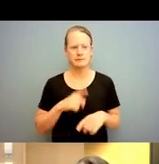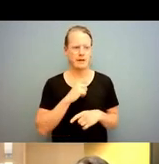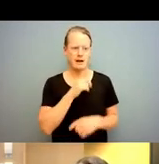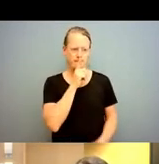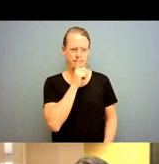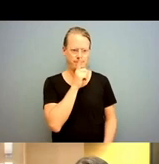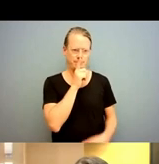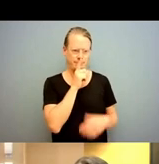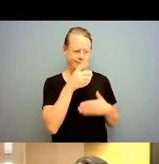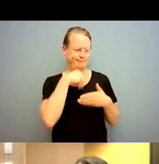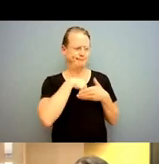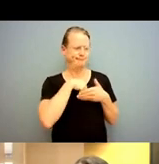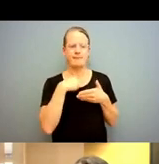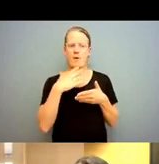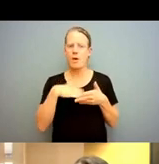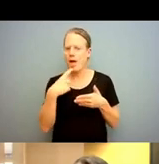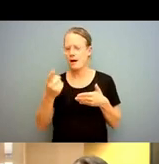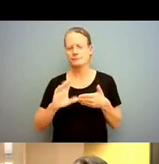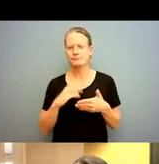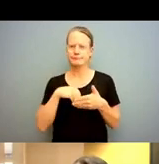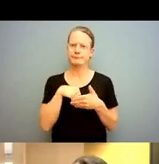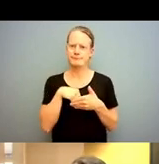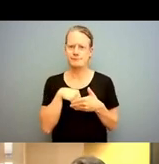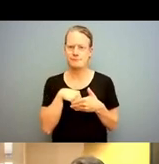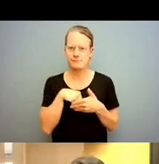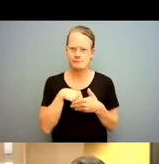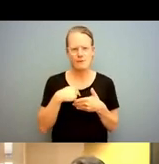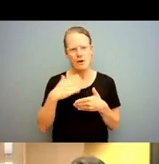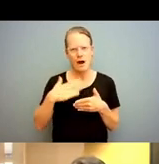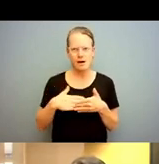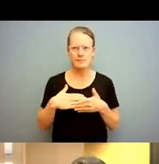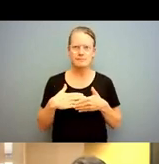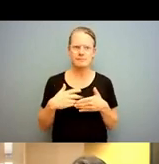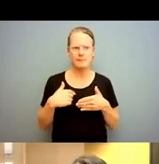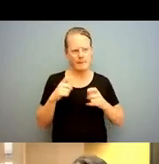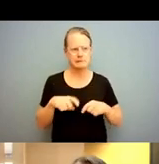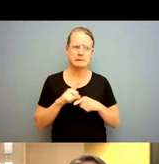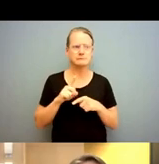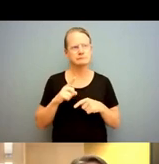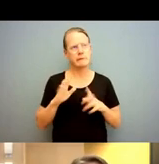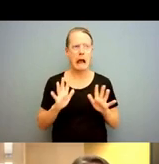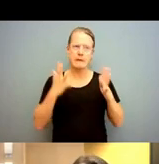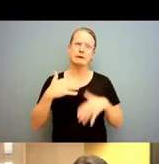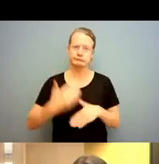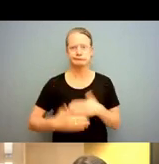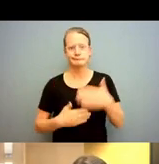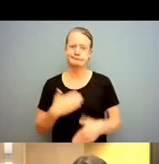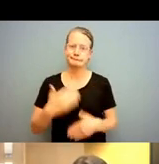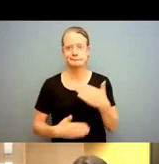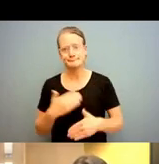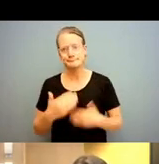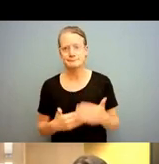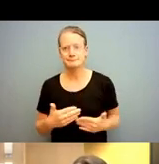Lää maittai vättis kauna tiedui, ko iteede kies kalkasi jierra, tahja kiesa välti oktavuoda.